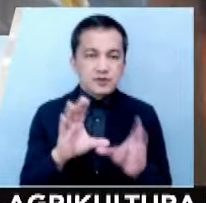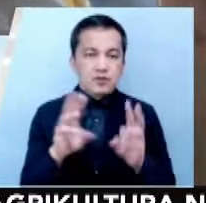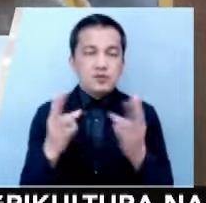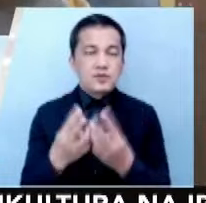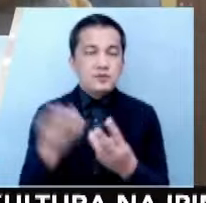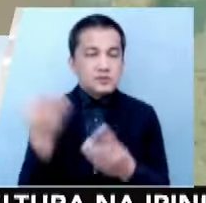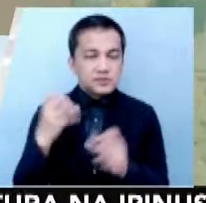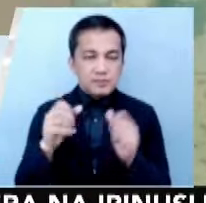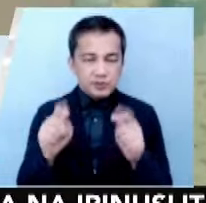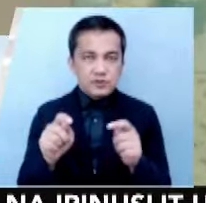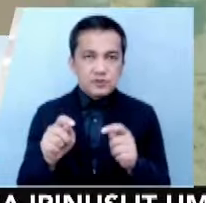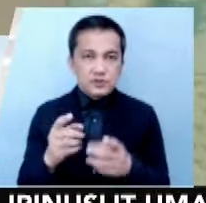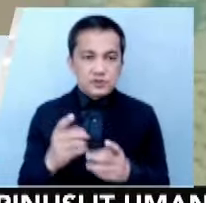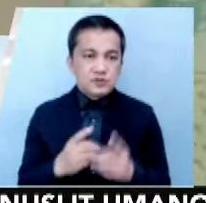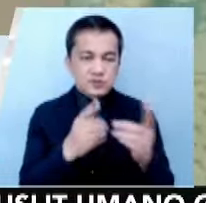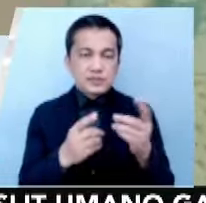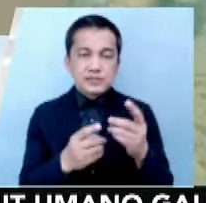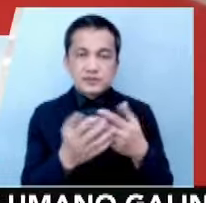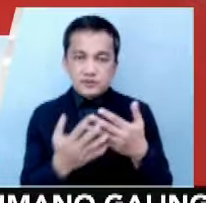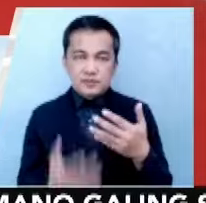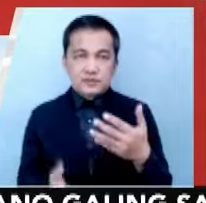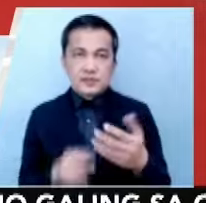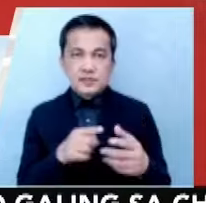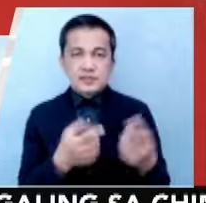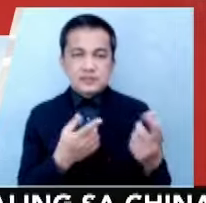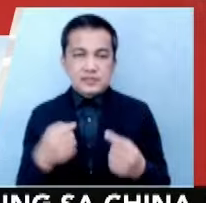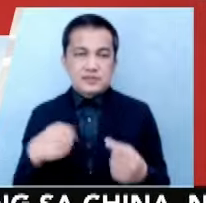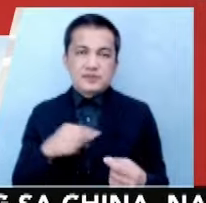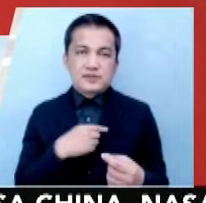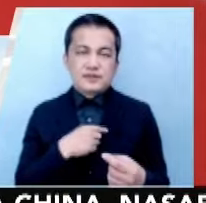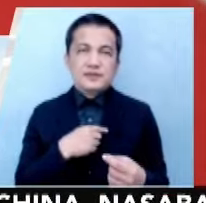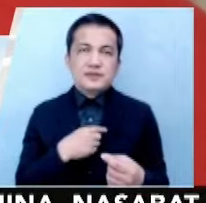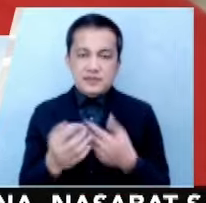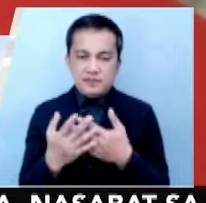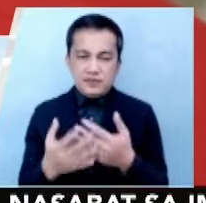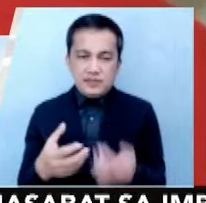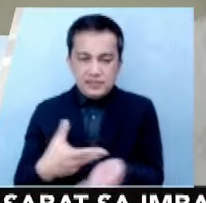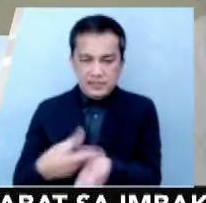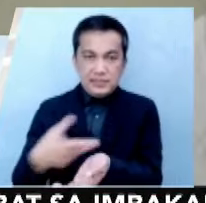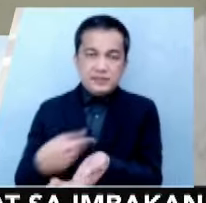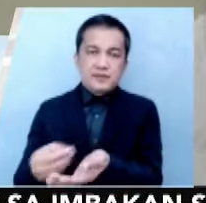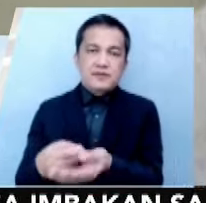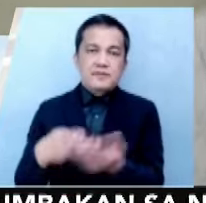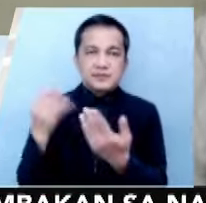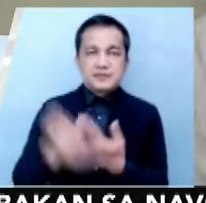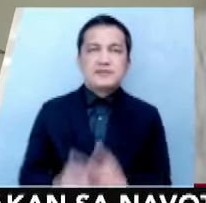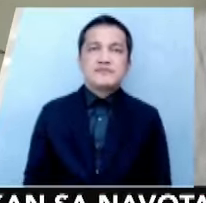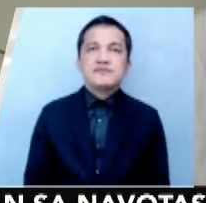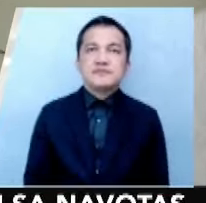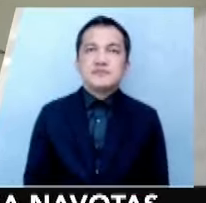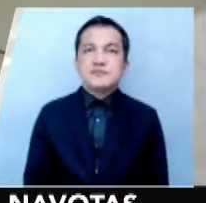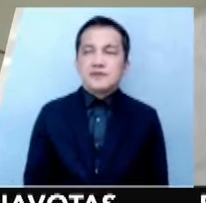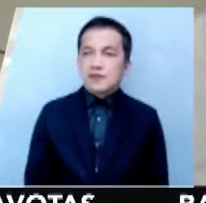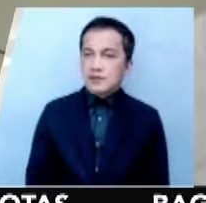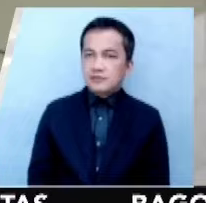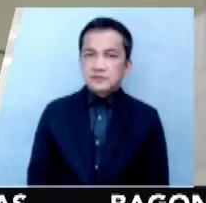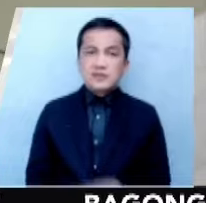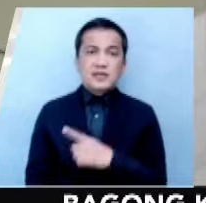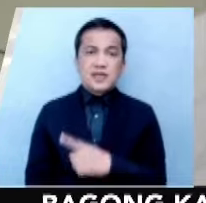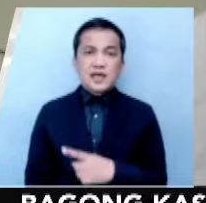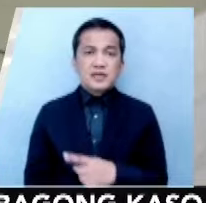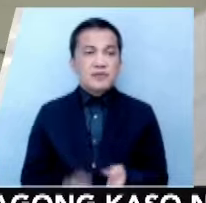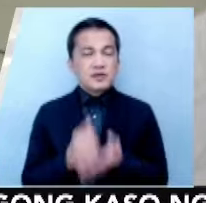mag-donate ng dugo sa isinagawa nating bloodletting project. Ito po'y maitulong natin sa ibang mga nangangailangan. At